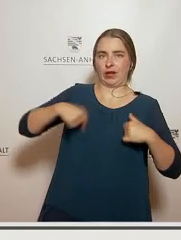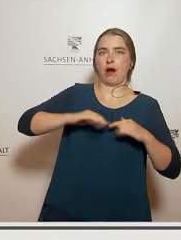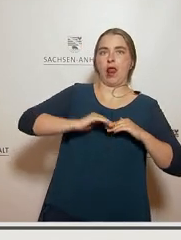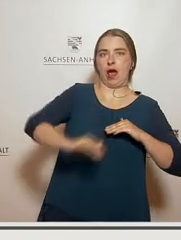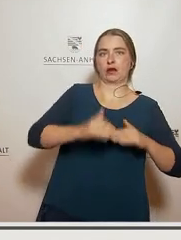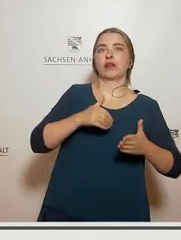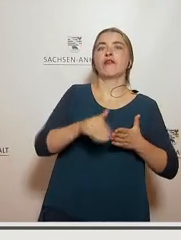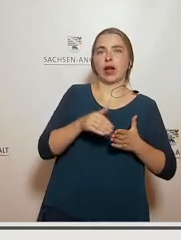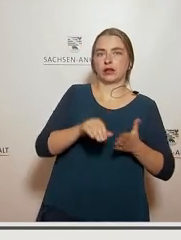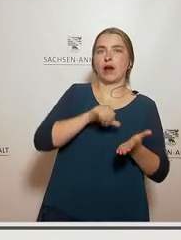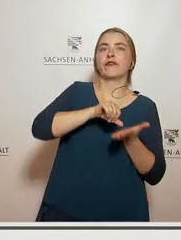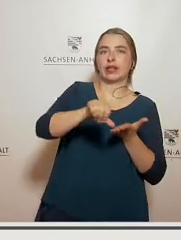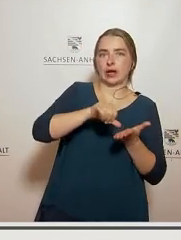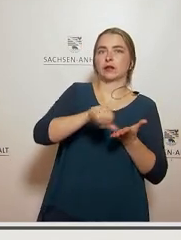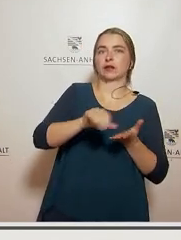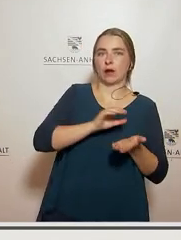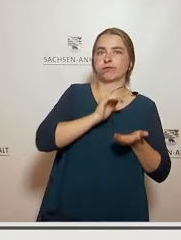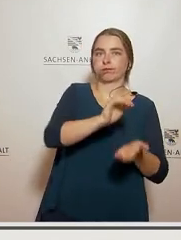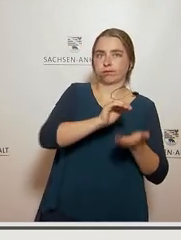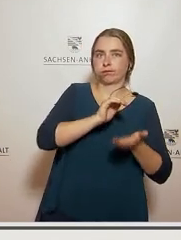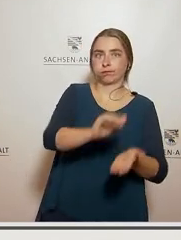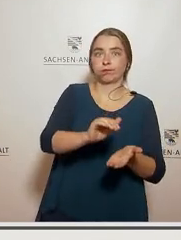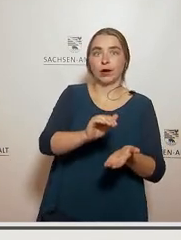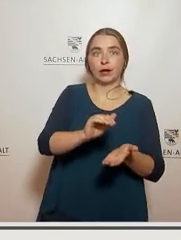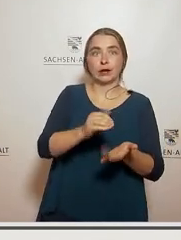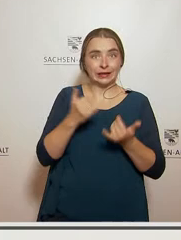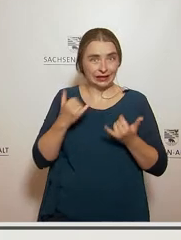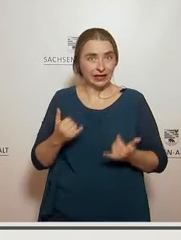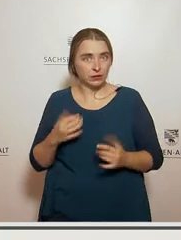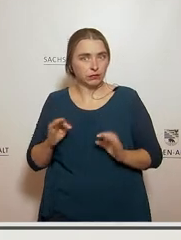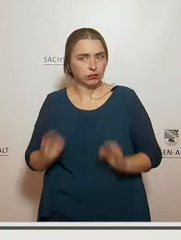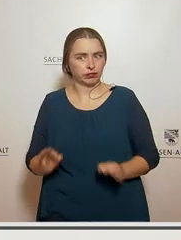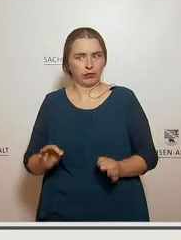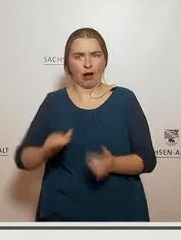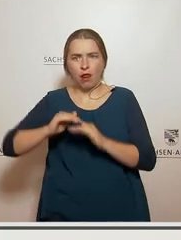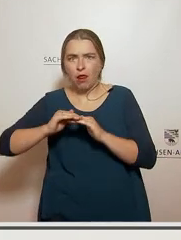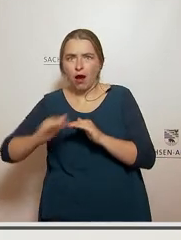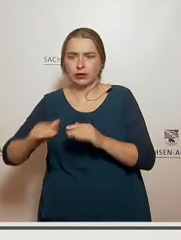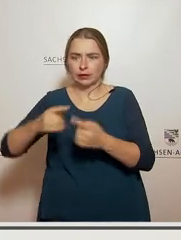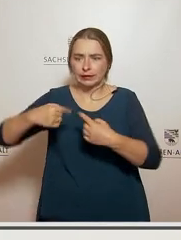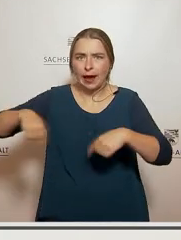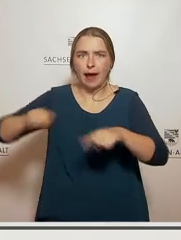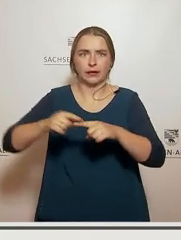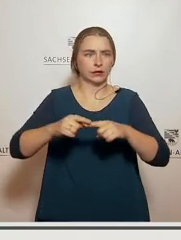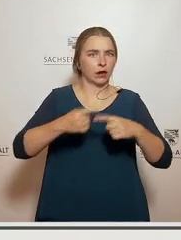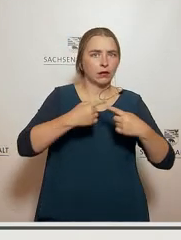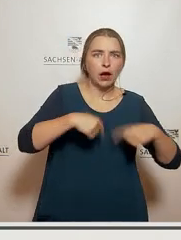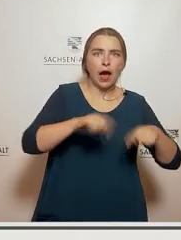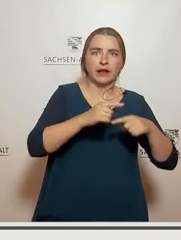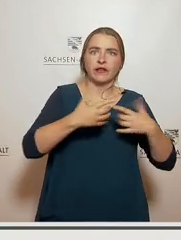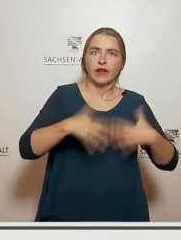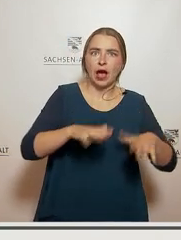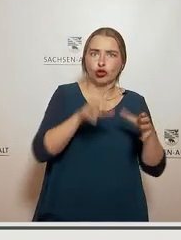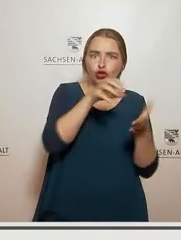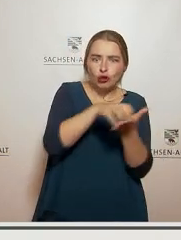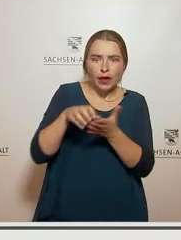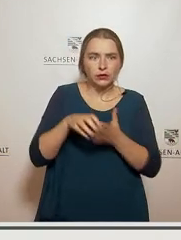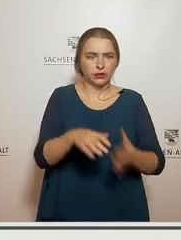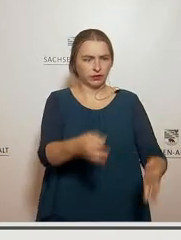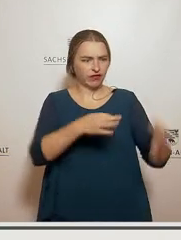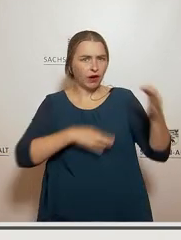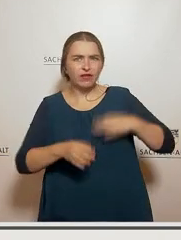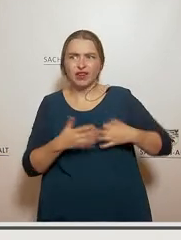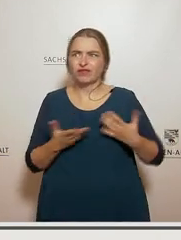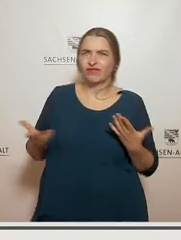die Anfragen aus bestimmten Landkreisen und kreisfreien Städten. Was ist denn mit der Geschwisterregelung? Weil in unserem Kinderförderungsgesetz